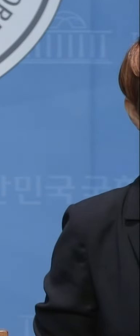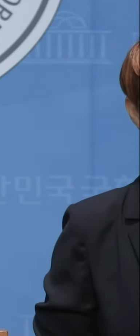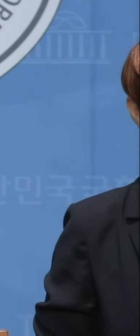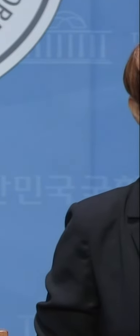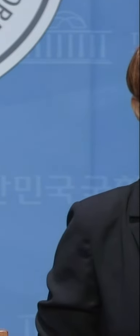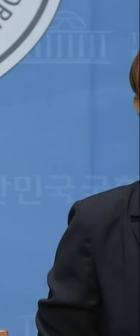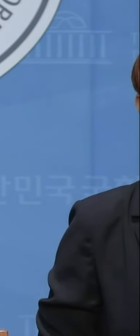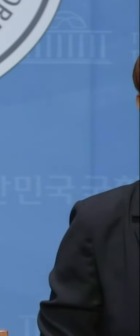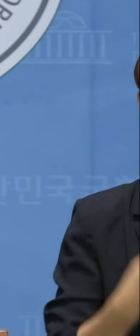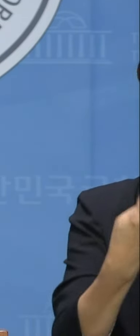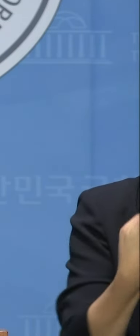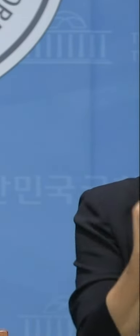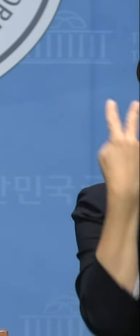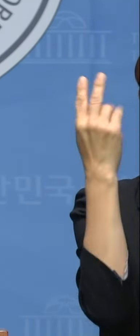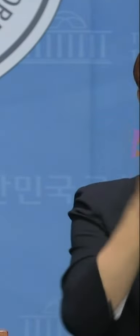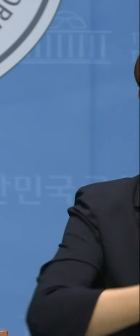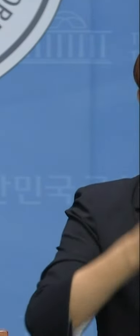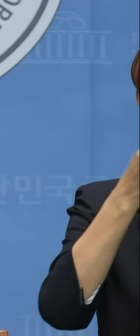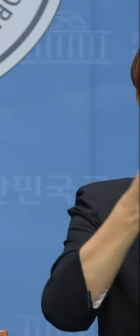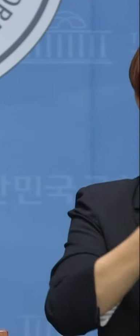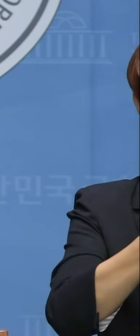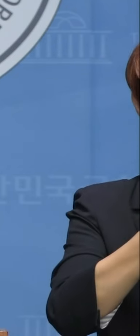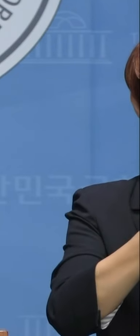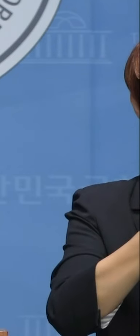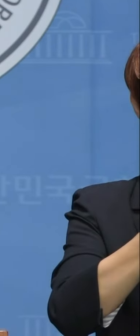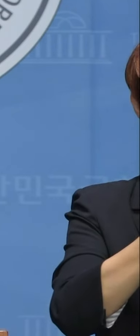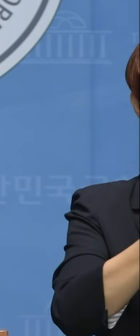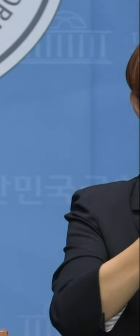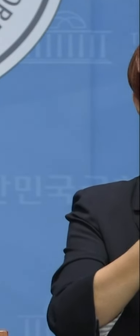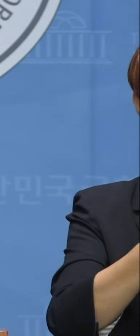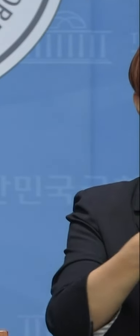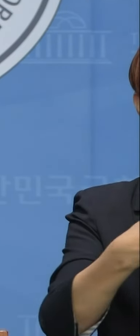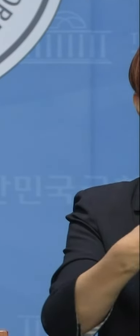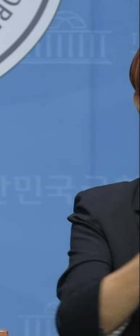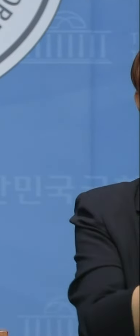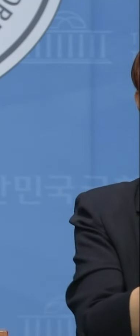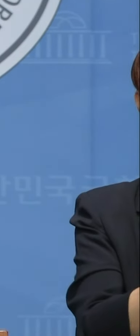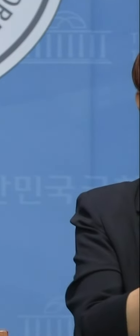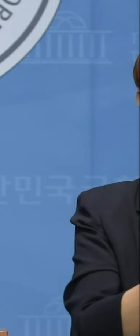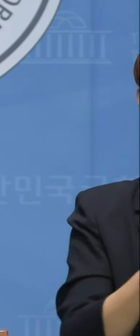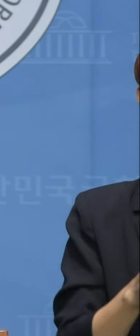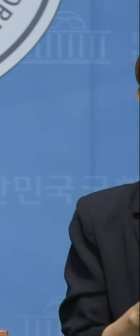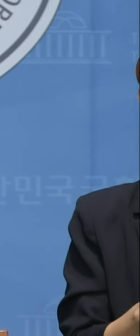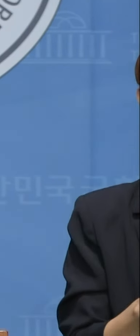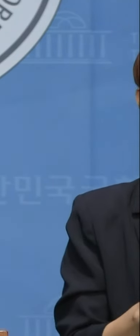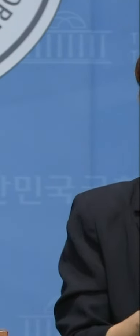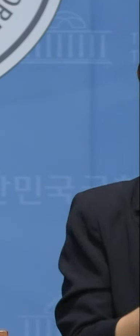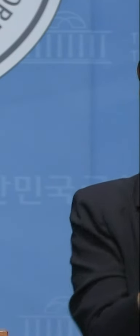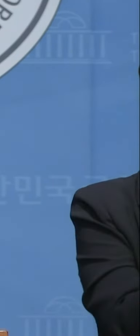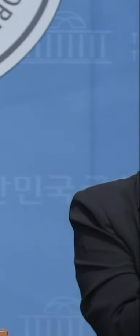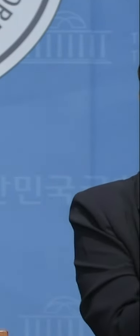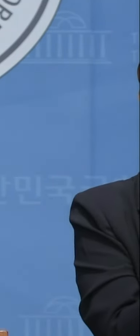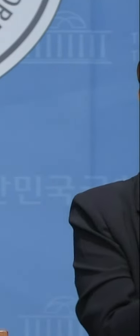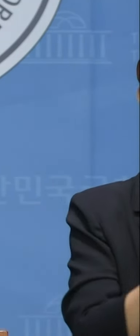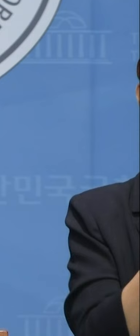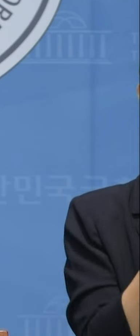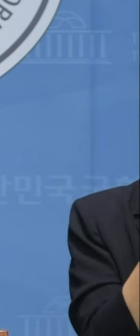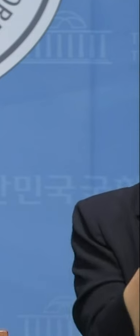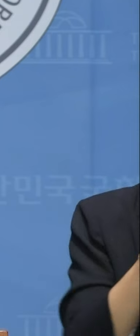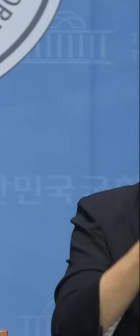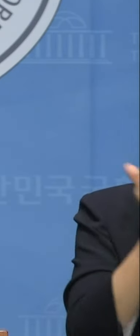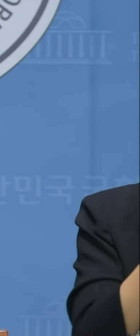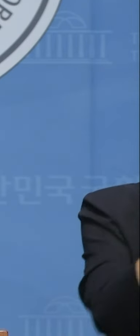전 자신이 공약 공약으로 폐지했던 민정 수석 시를 신설하겠다고 합니다